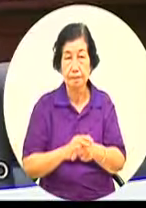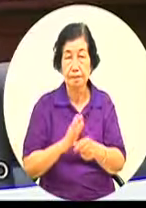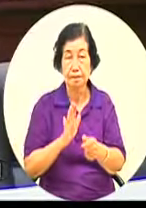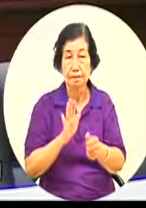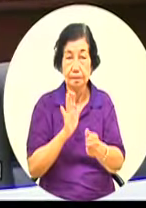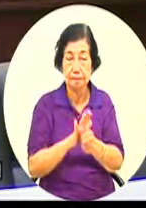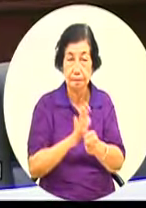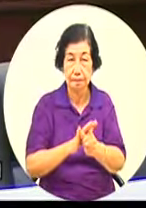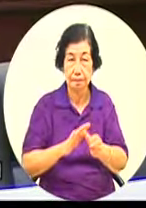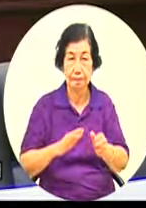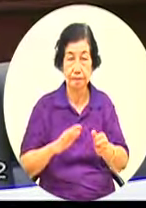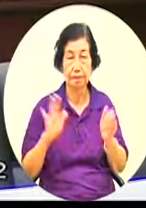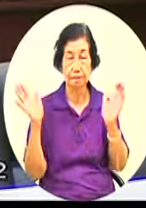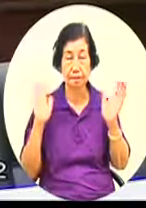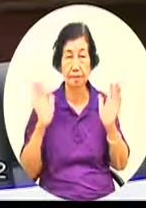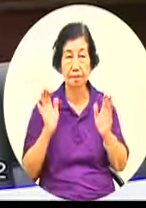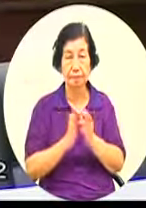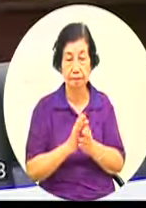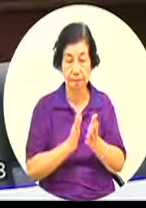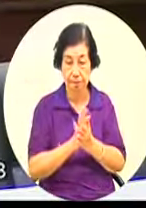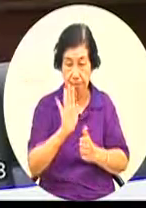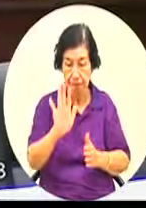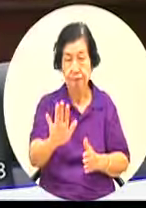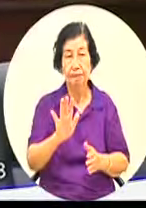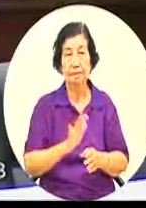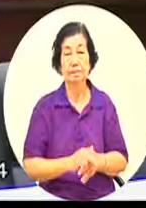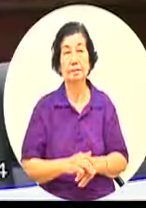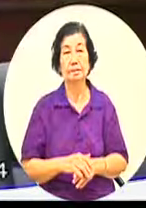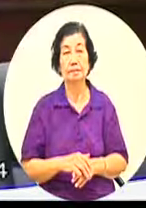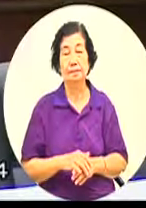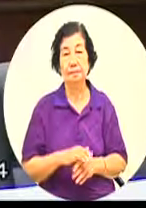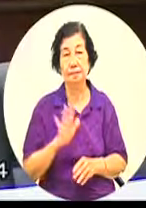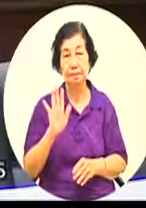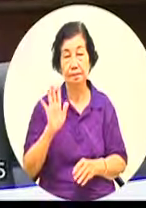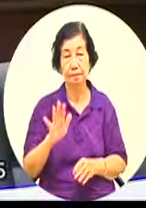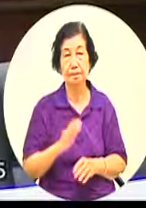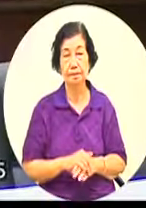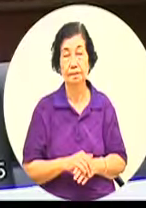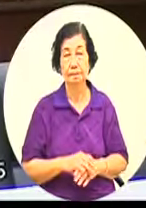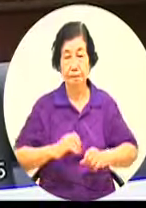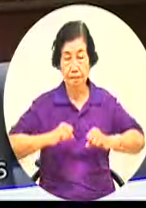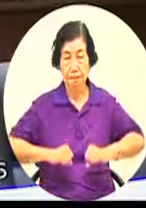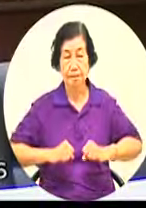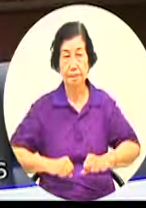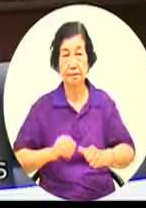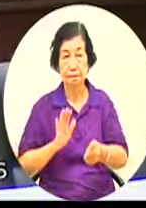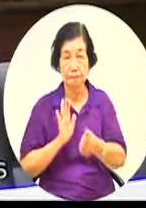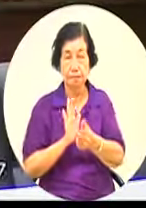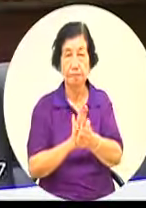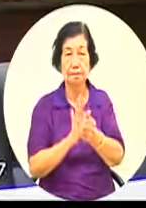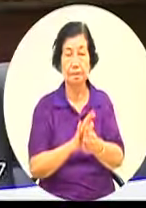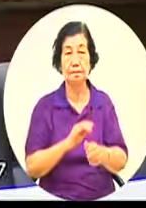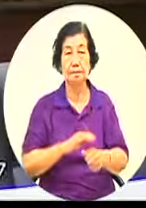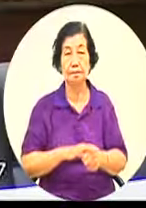来。那我要讲说，如果健康促进可以这样的一个多元，